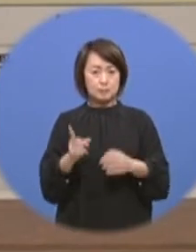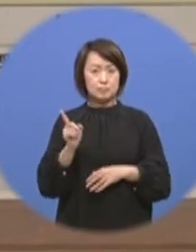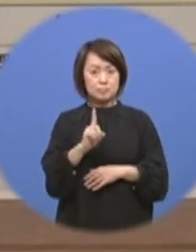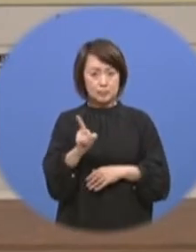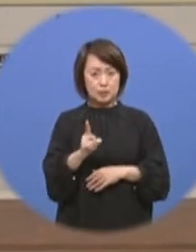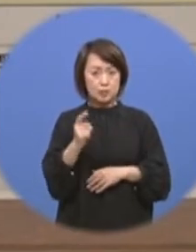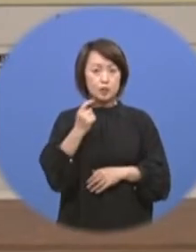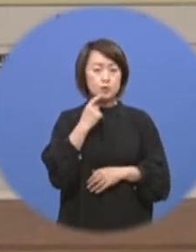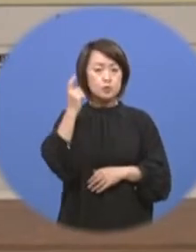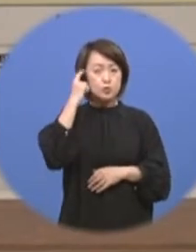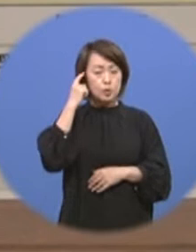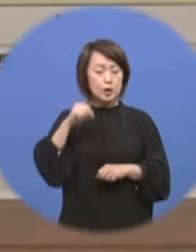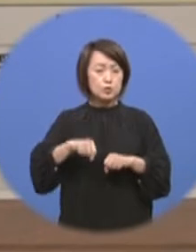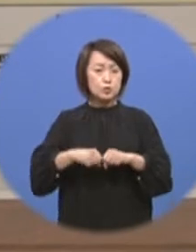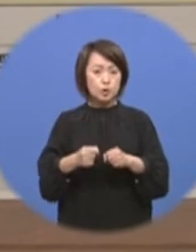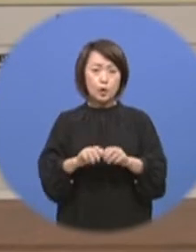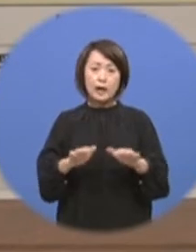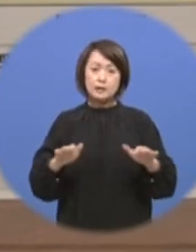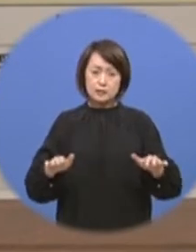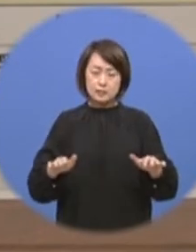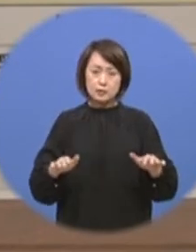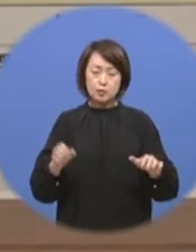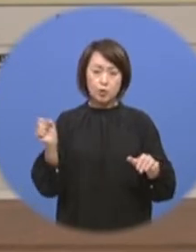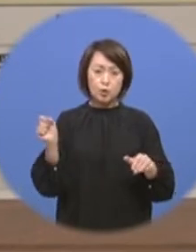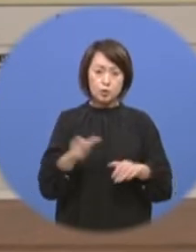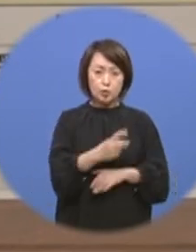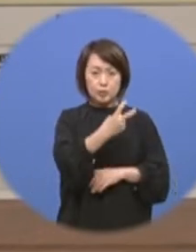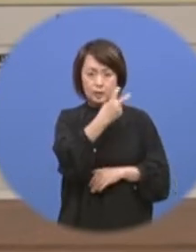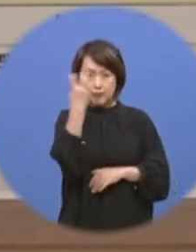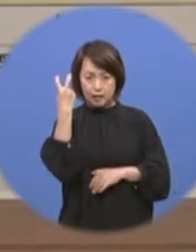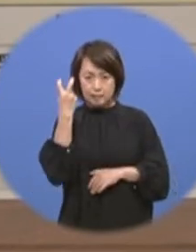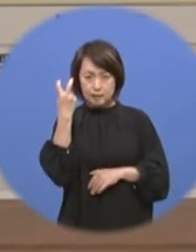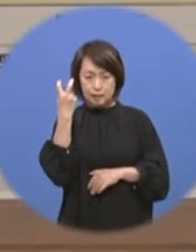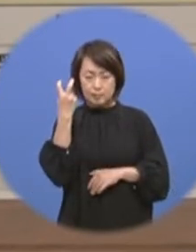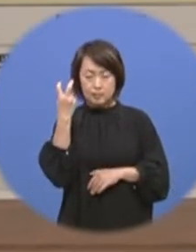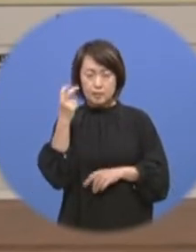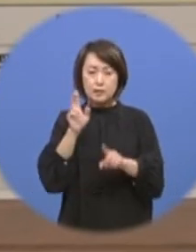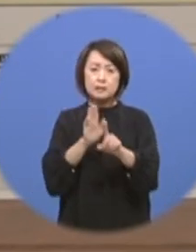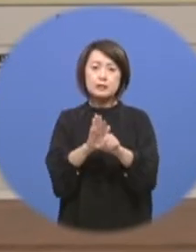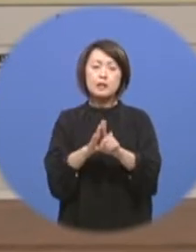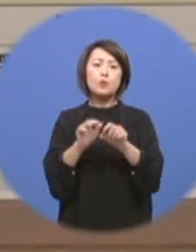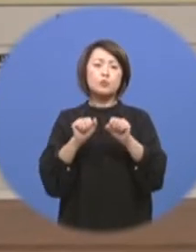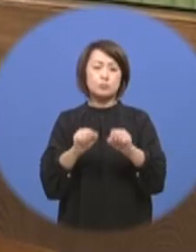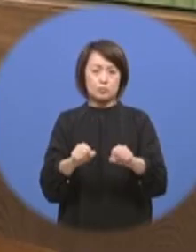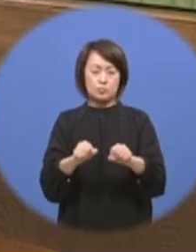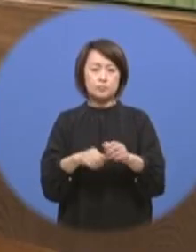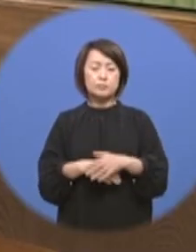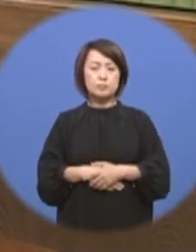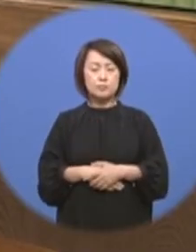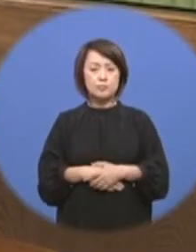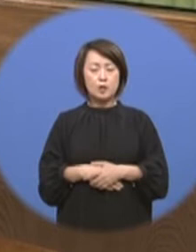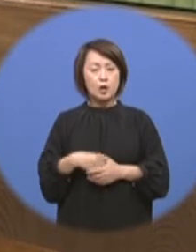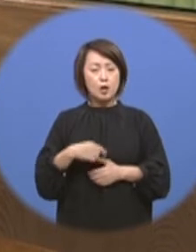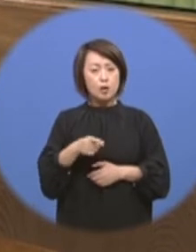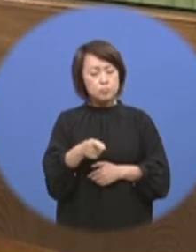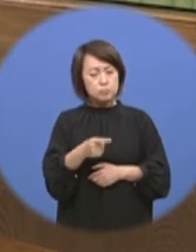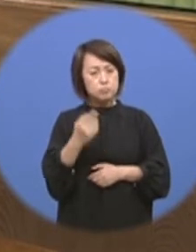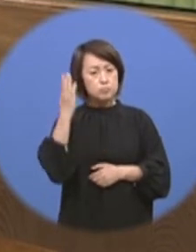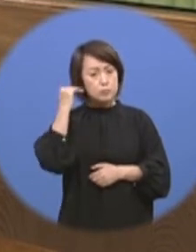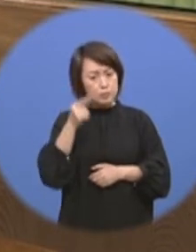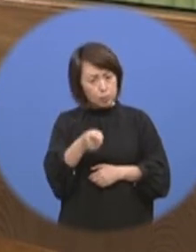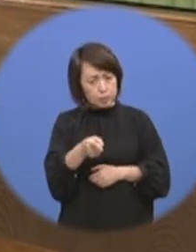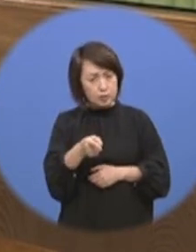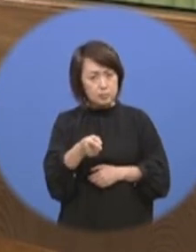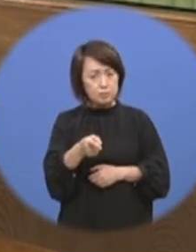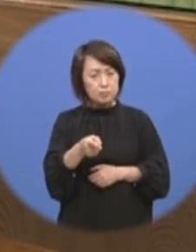聴覚障害児を早期発見をして支援をするとあれなんか変だなと耳が